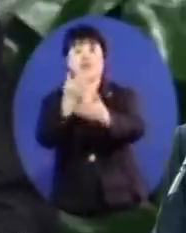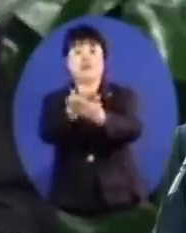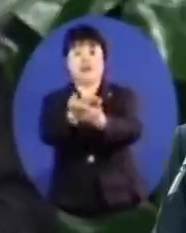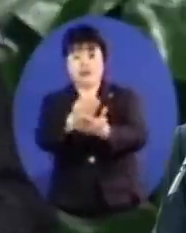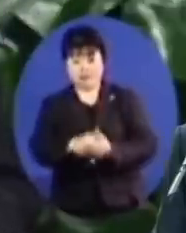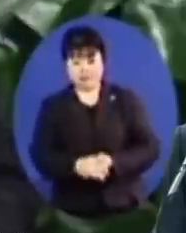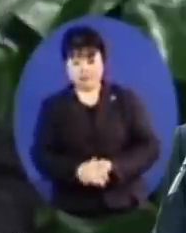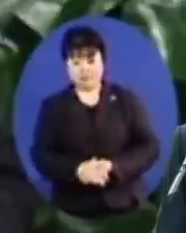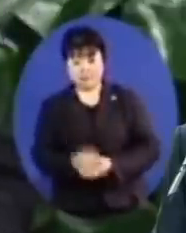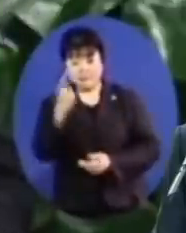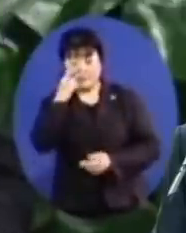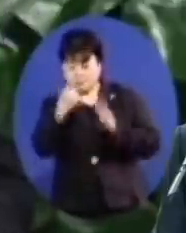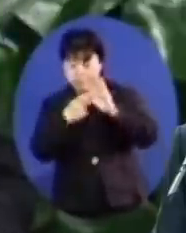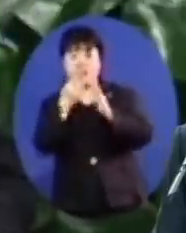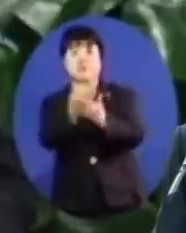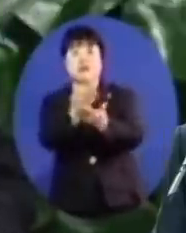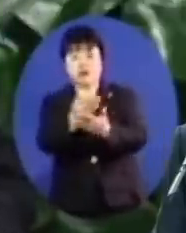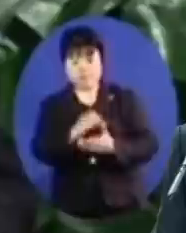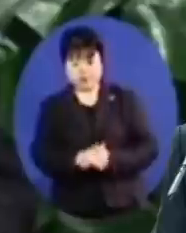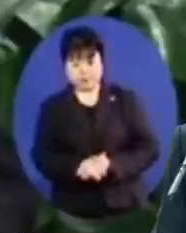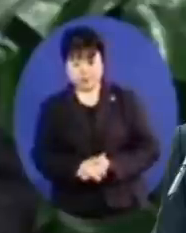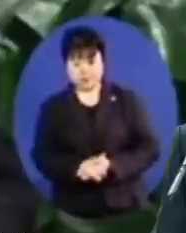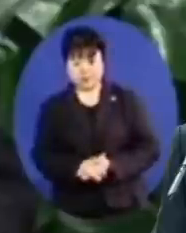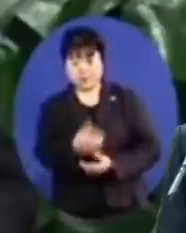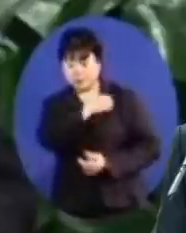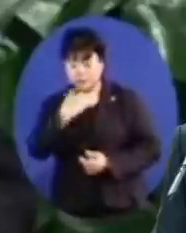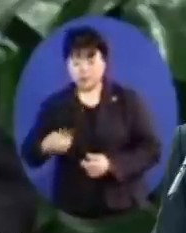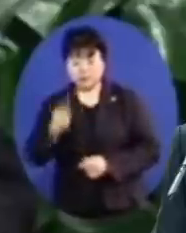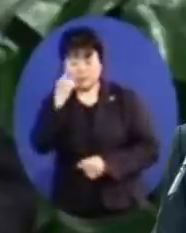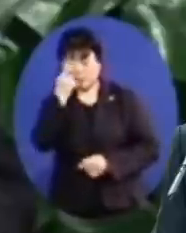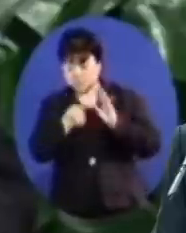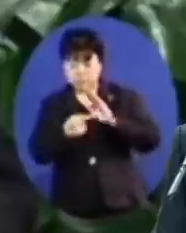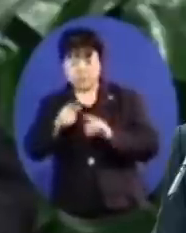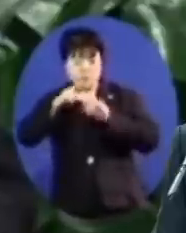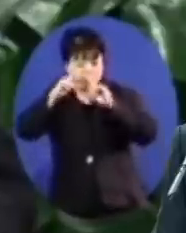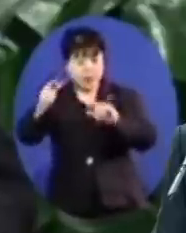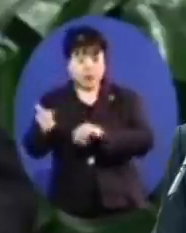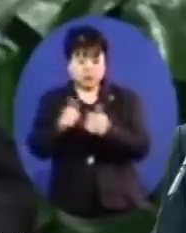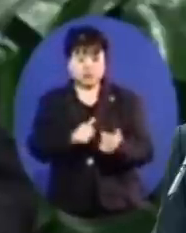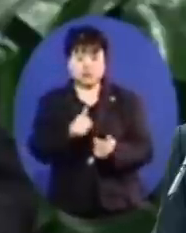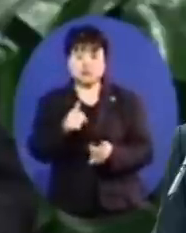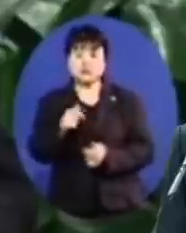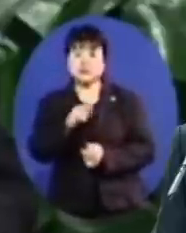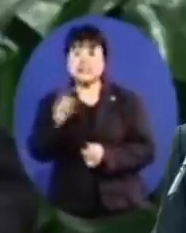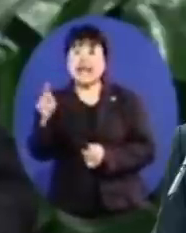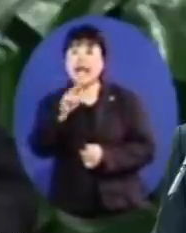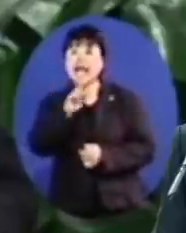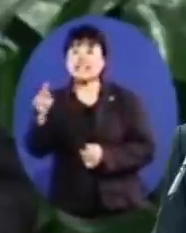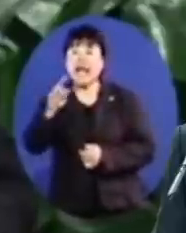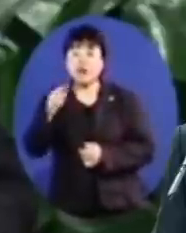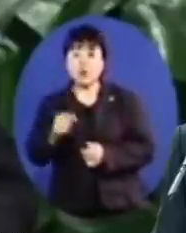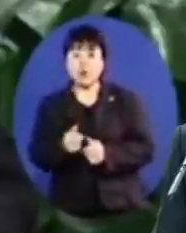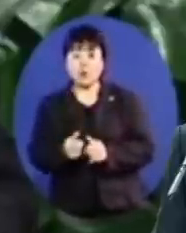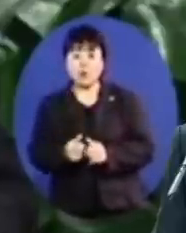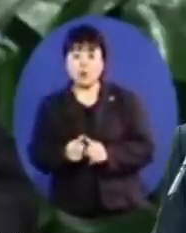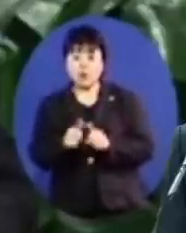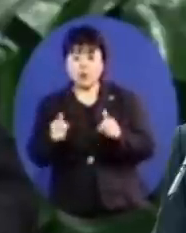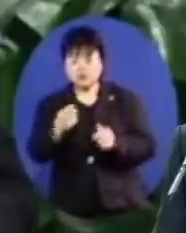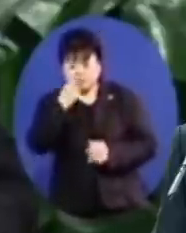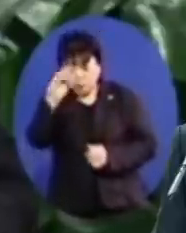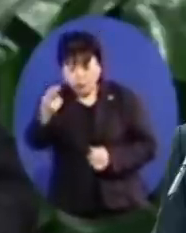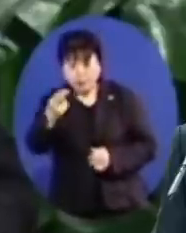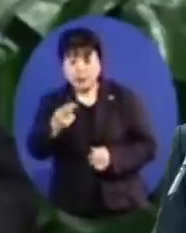했으니까 증명하시오. 당당히 증명했지요. 죽은 나사로를 죽은 지 나흘 만에 썩은 냄새가